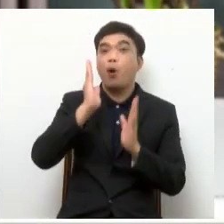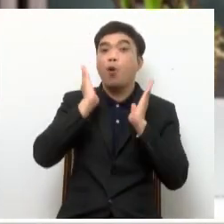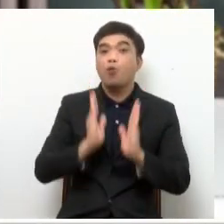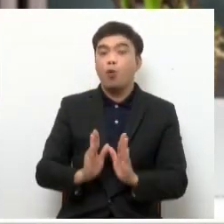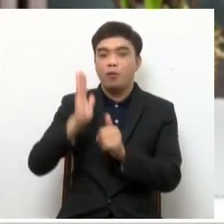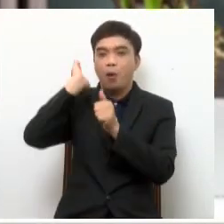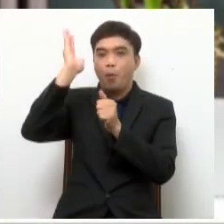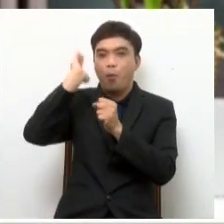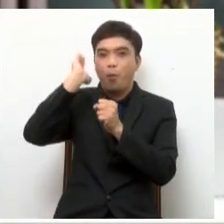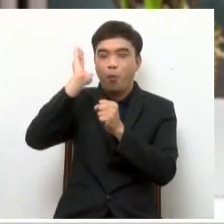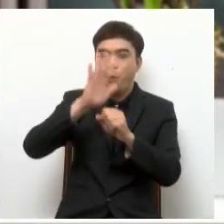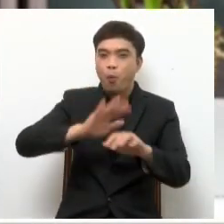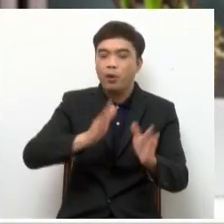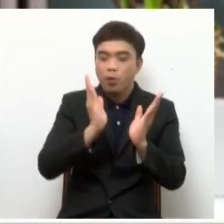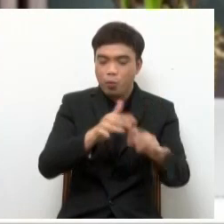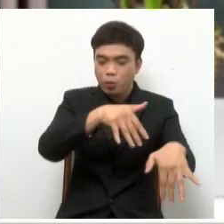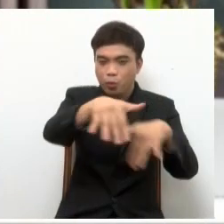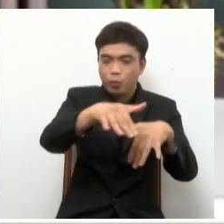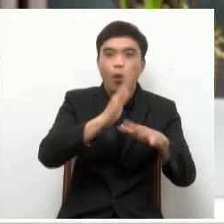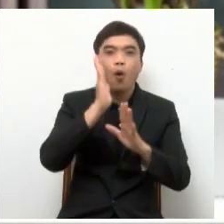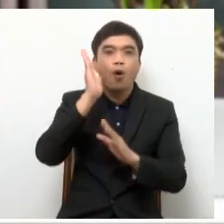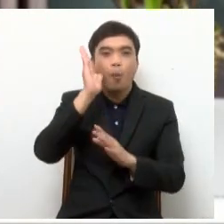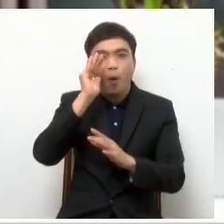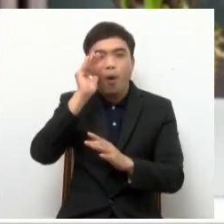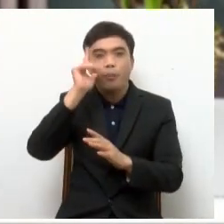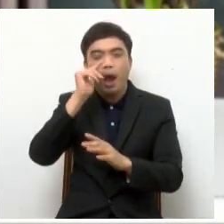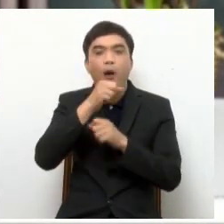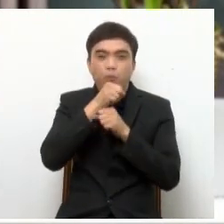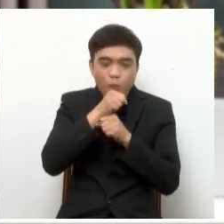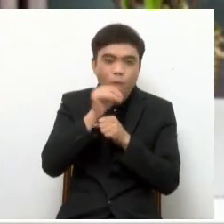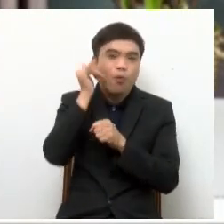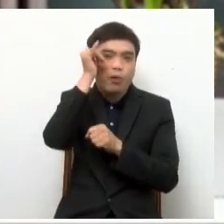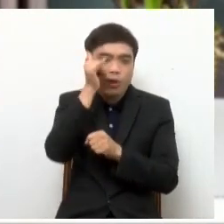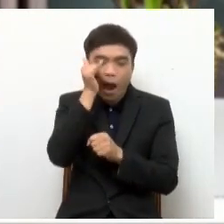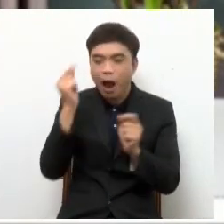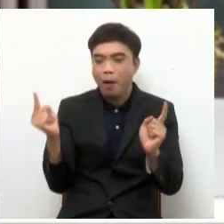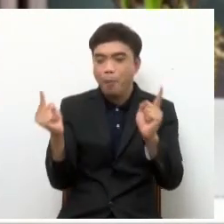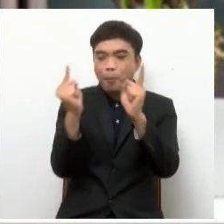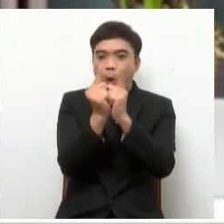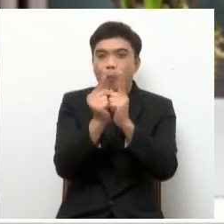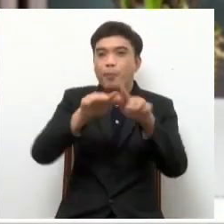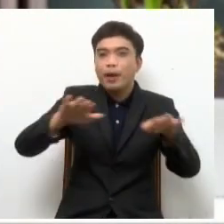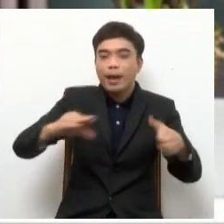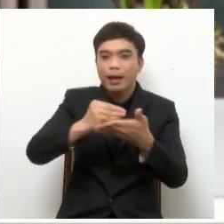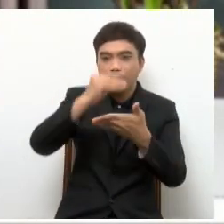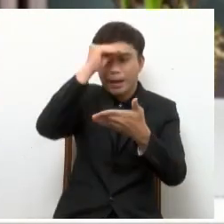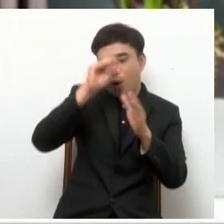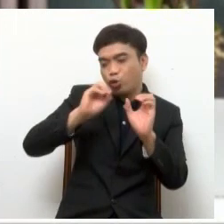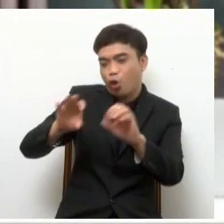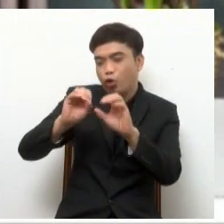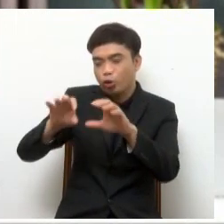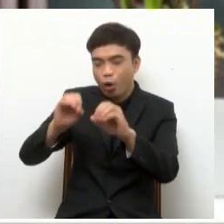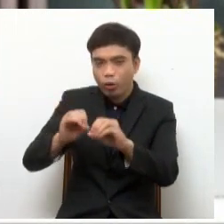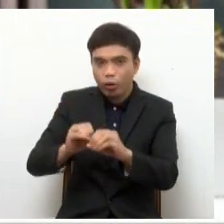นซึ่งเป็นเจนในรุ่นปู่รุ่นย่าคุยกับนักเรียนซึ่งเป็นเจนเด็กอยู่แล้วทำให้เกิดการตอบ